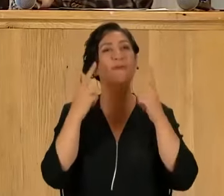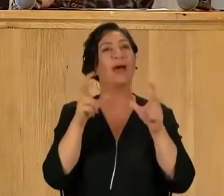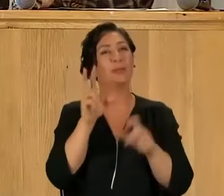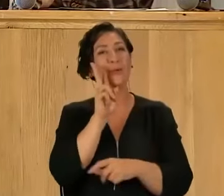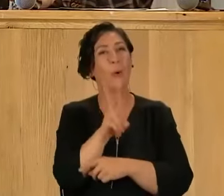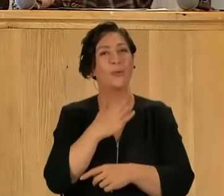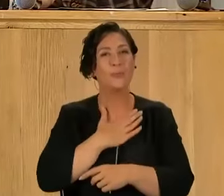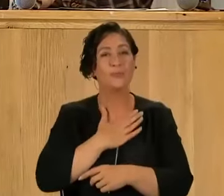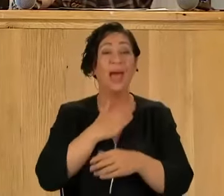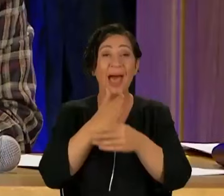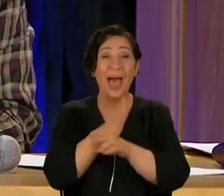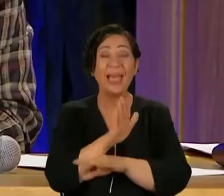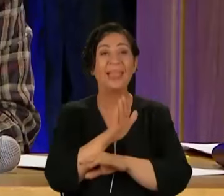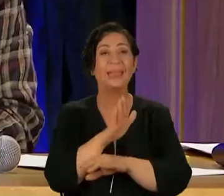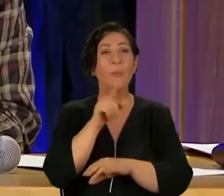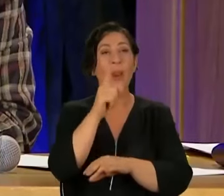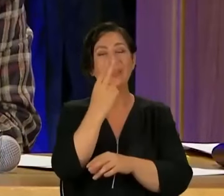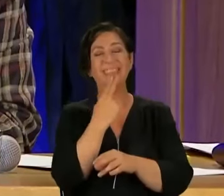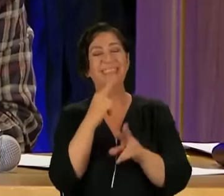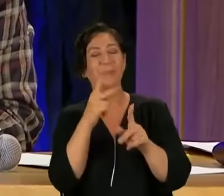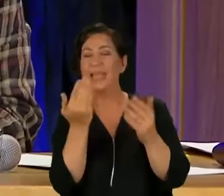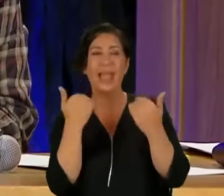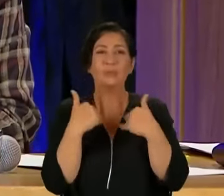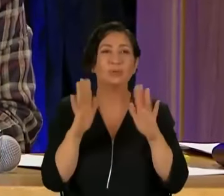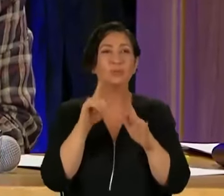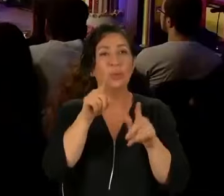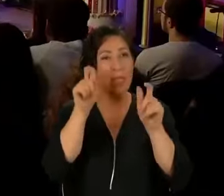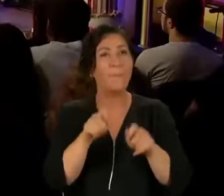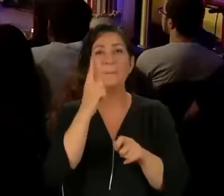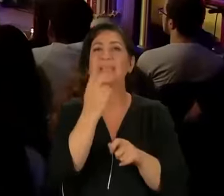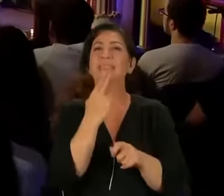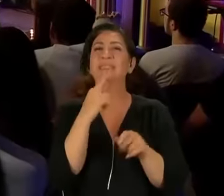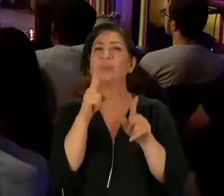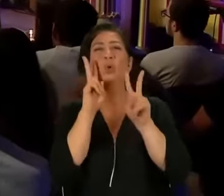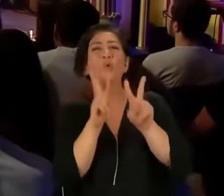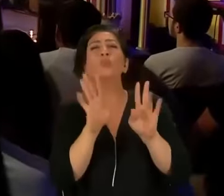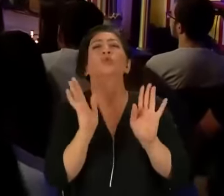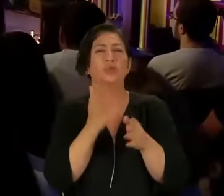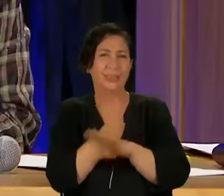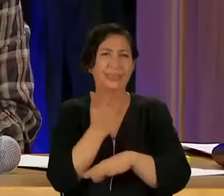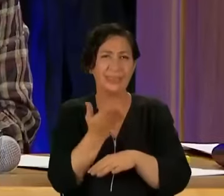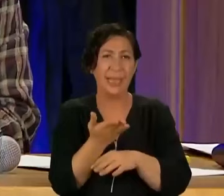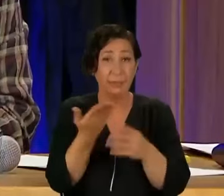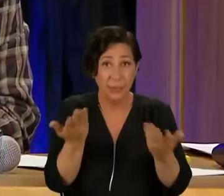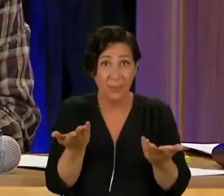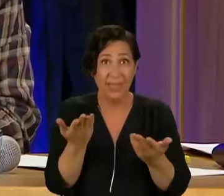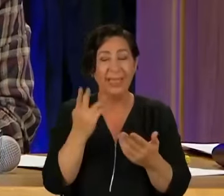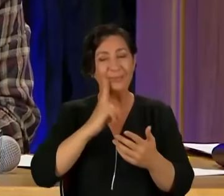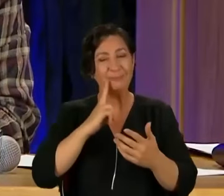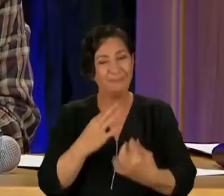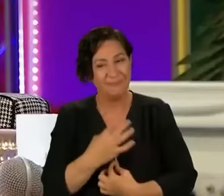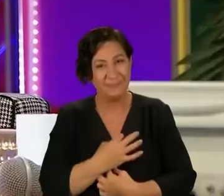bunu gördüm. Hakikaten böyle bir kız gibi gelmiyorsun. Yani bunları yapabilen bir kız gibi görünmüyor aslında. Değil mi?